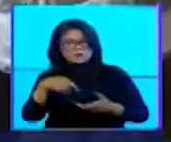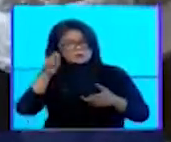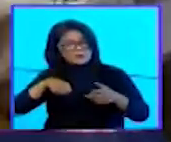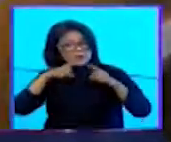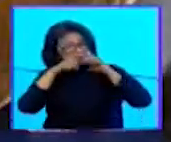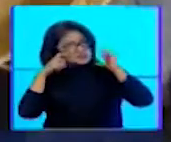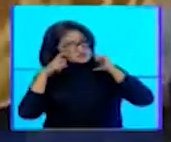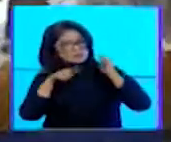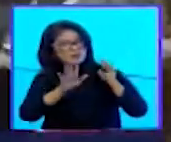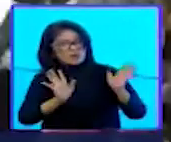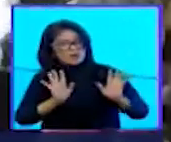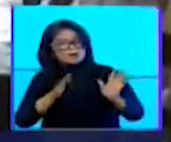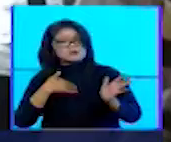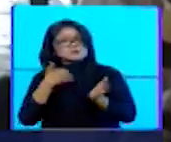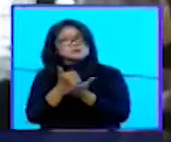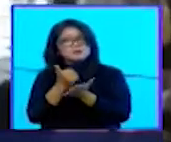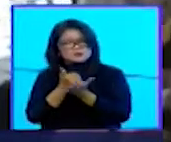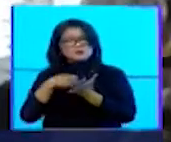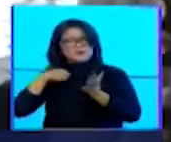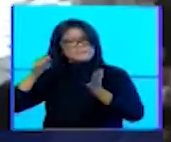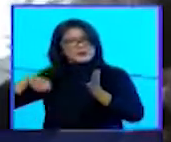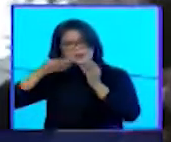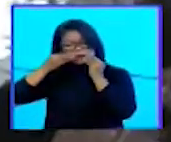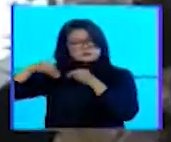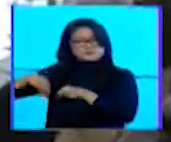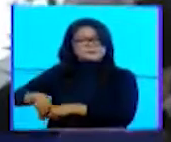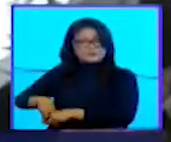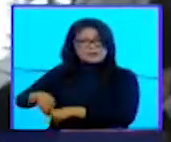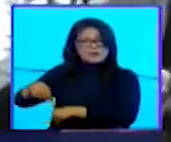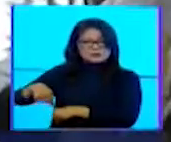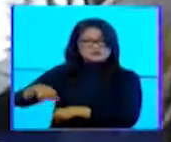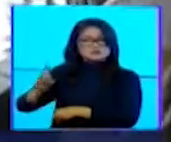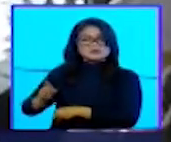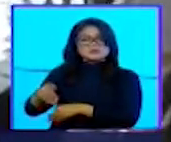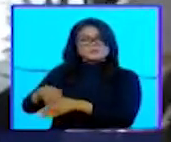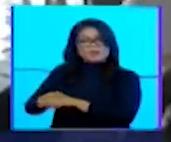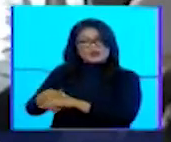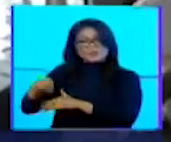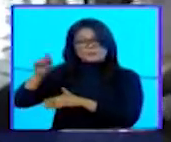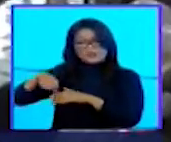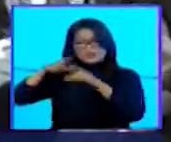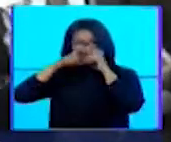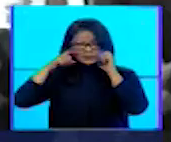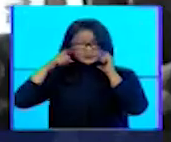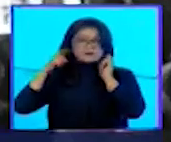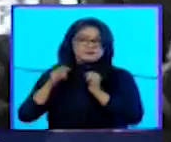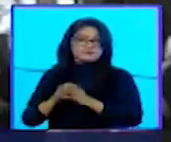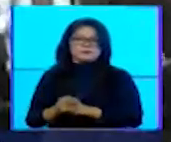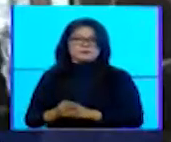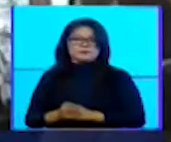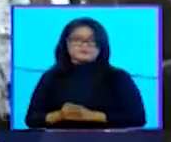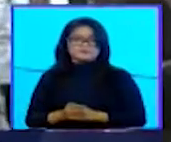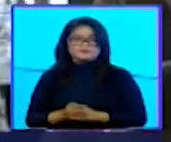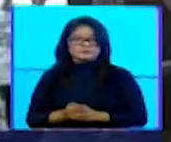bawah sih, cuman kan menurut. Jadi kan copot, nggak mungkin menang pakai masker, kan? Basah. Oh, gitu. Iyalah. Tapi takut nggak,